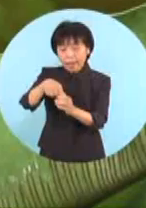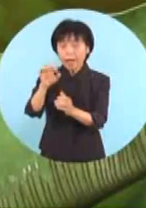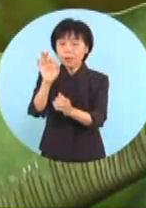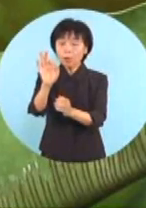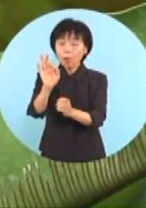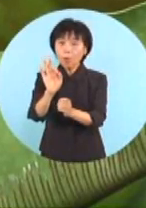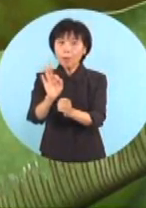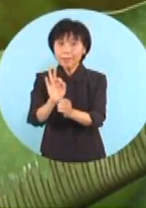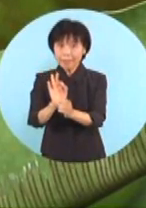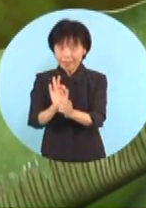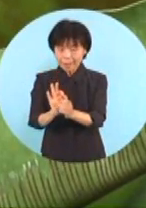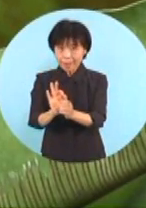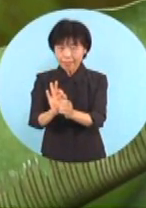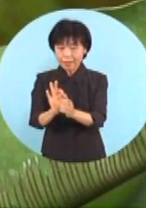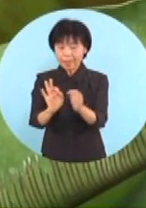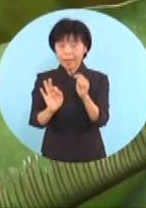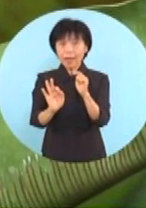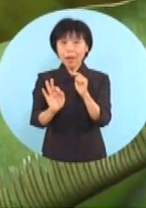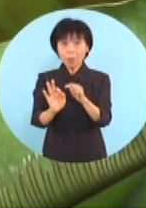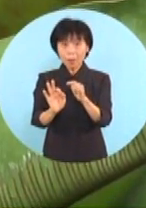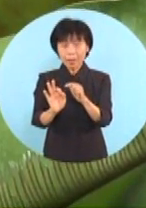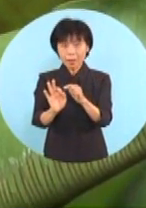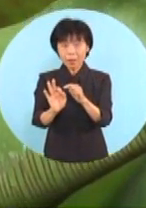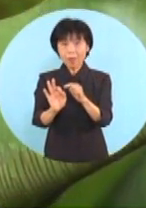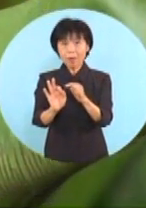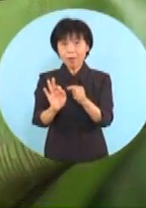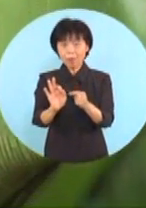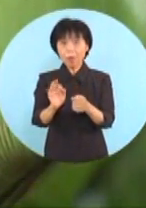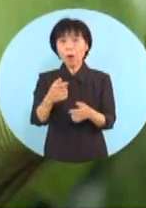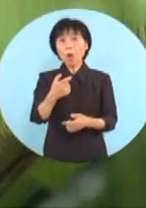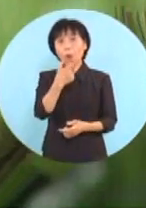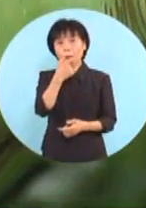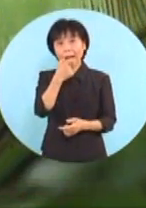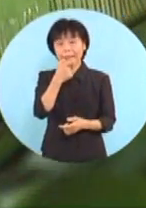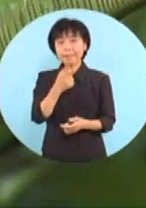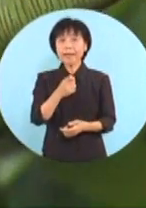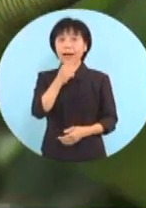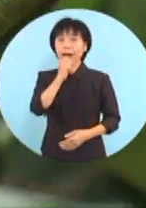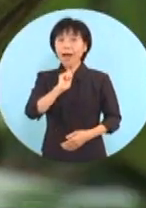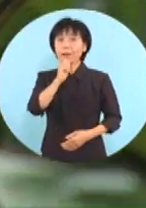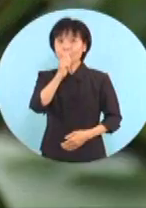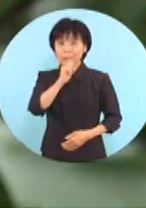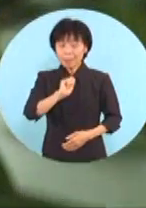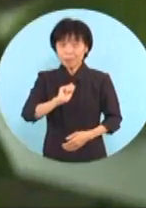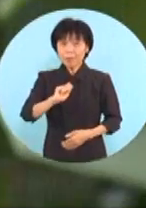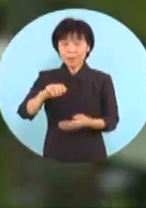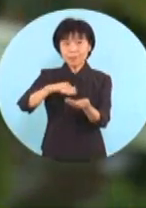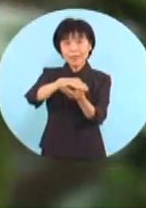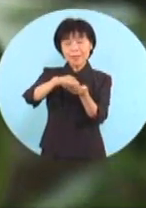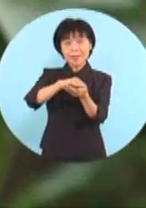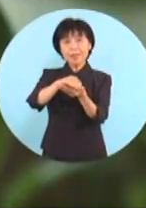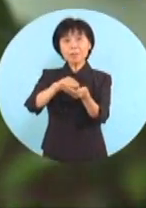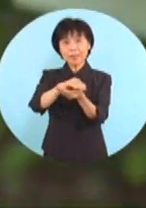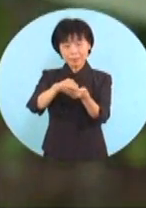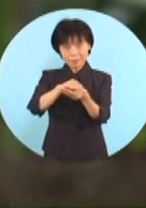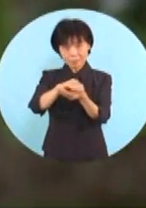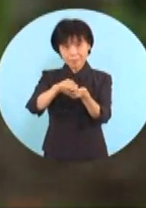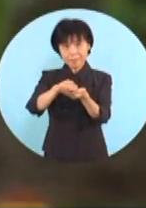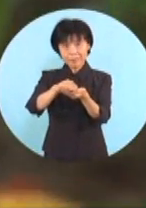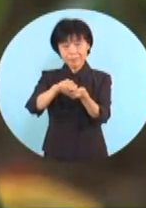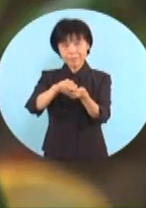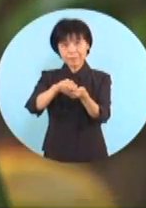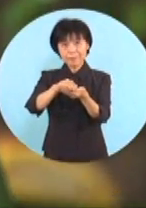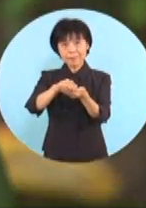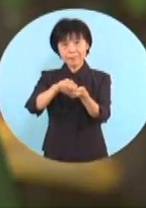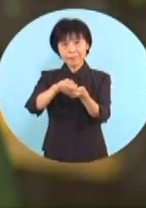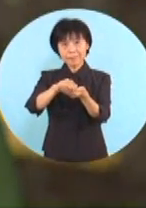ている、種、バニラビーンズって言いますけどもね、そちらを香辛料としてお菓子や